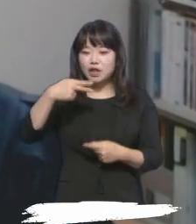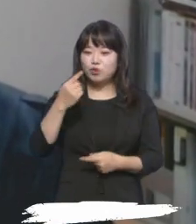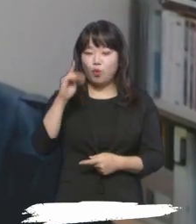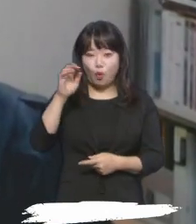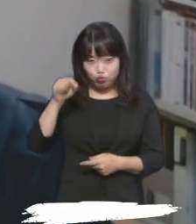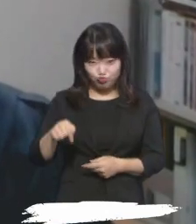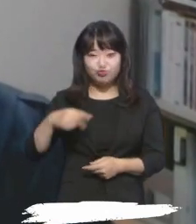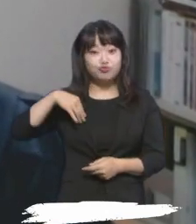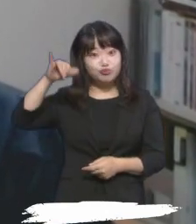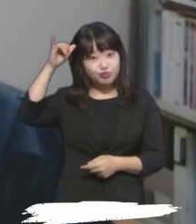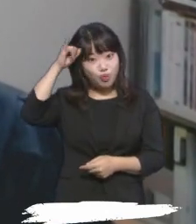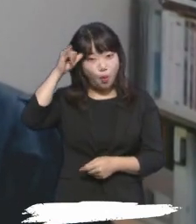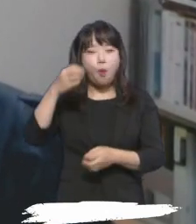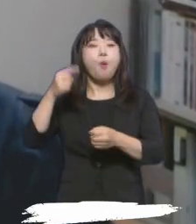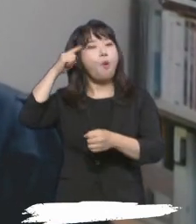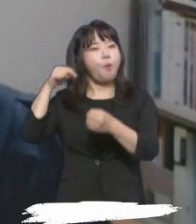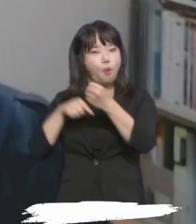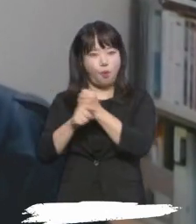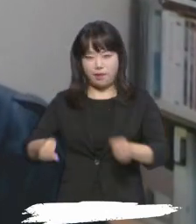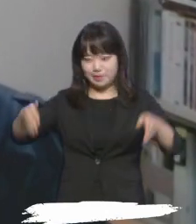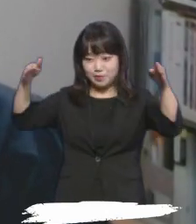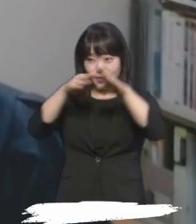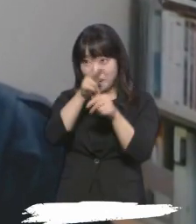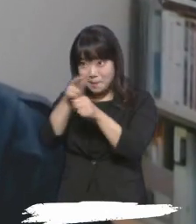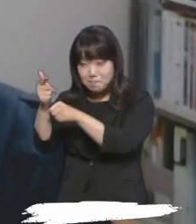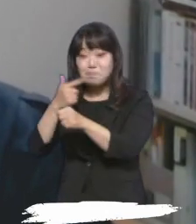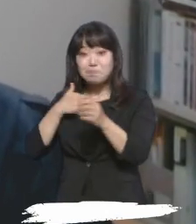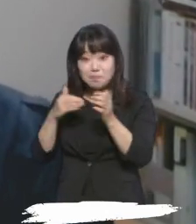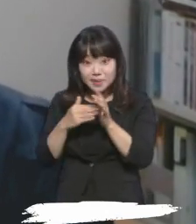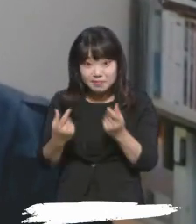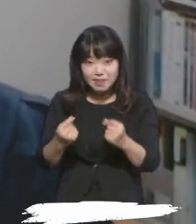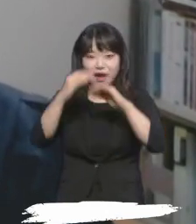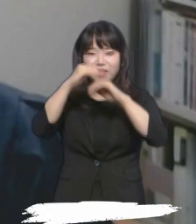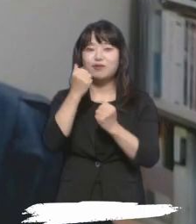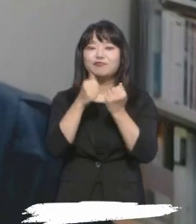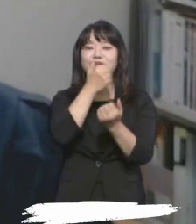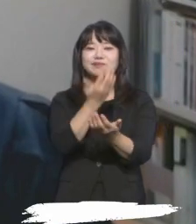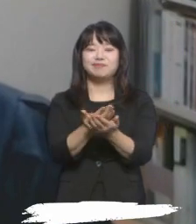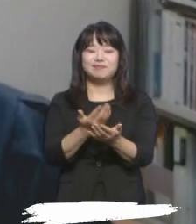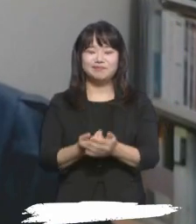서울로봇 인공지능 과학관을 취재하셨는데 자세한 설명 부탁드립니다.